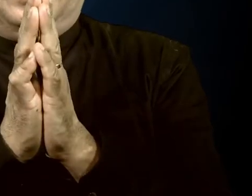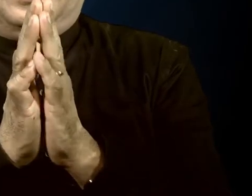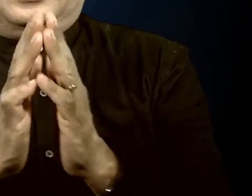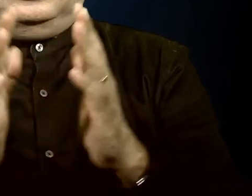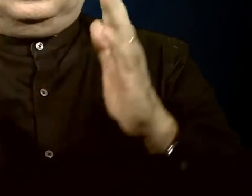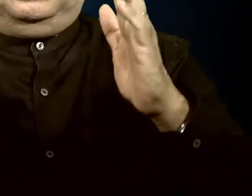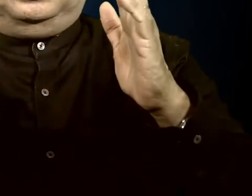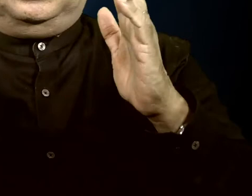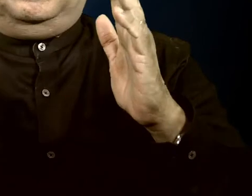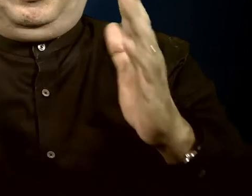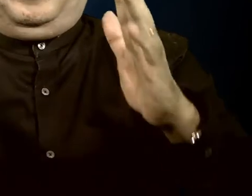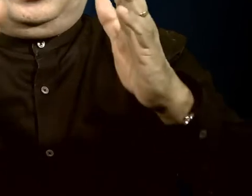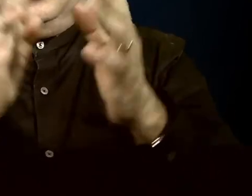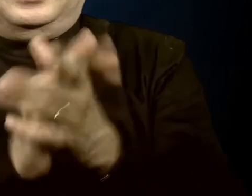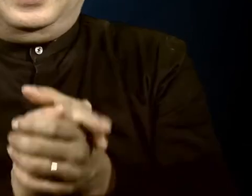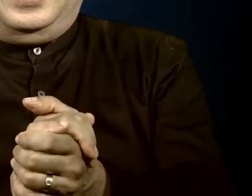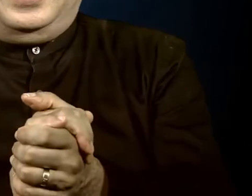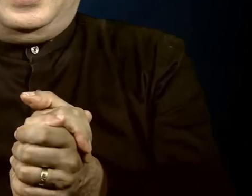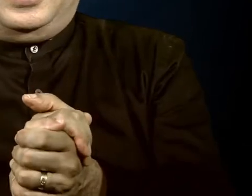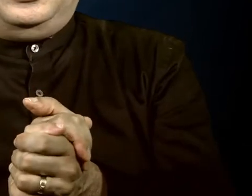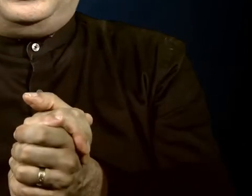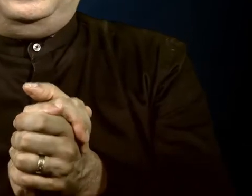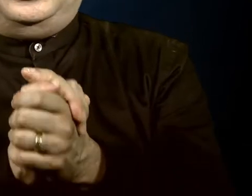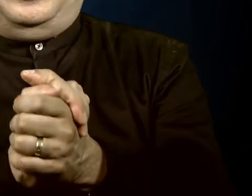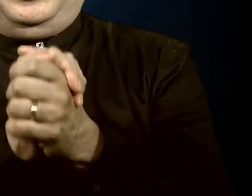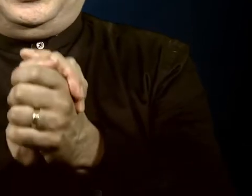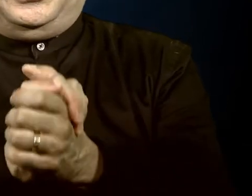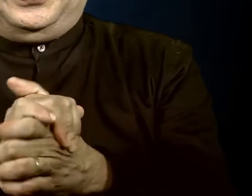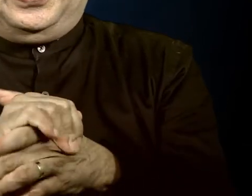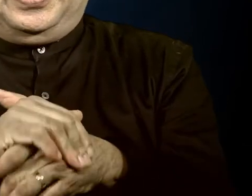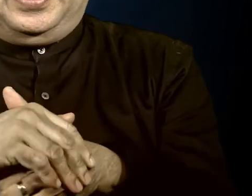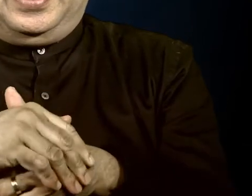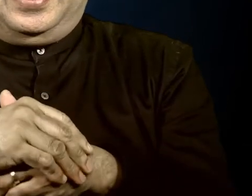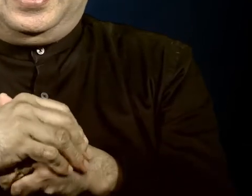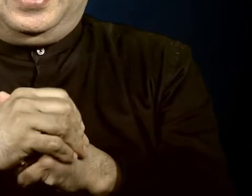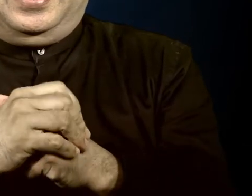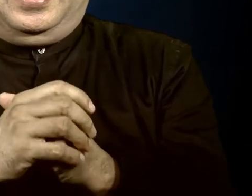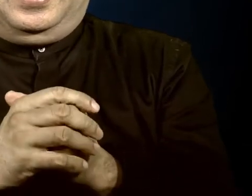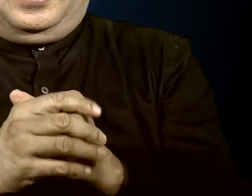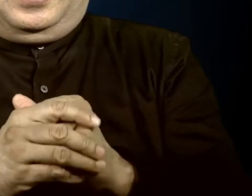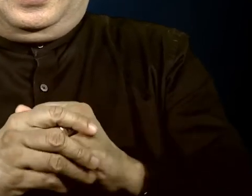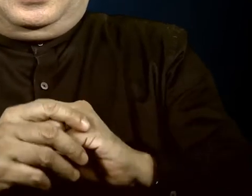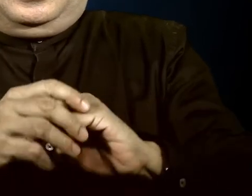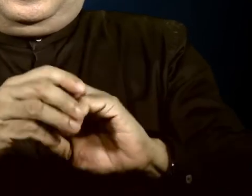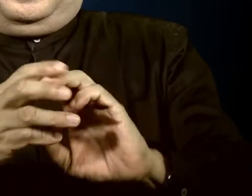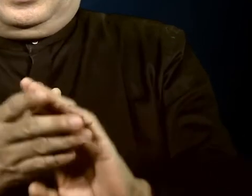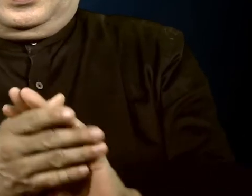നമ്മളവരെ ക്രിസ്തുസ് വിവിറ്റ്, ക്രിസ്തു ജീവിക്കുന്നു.